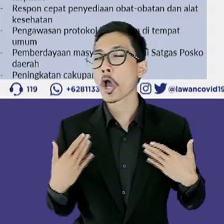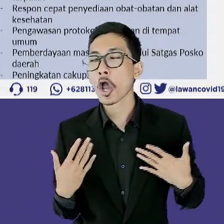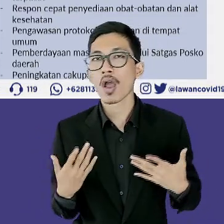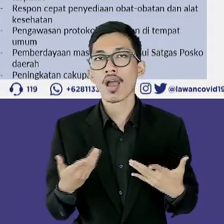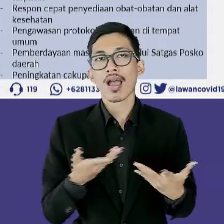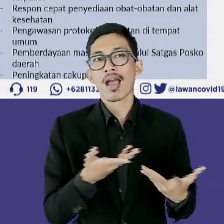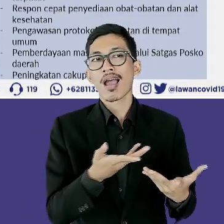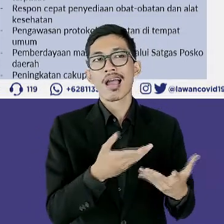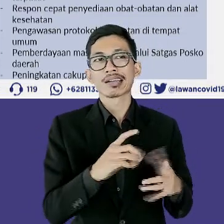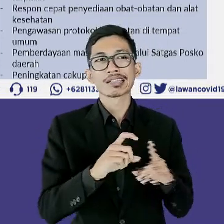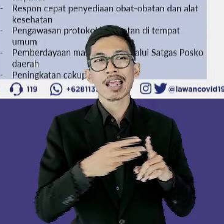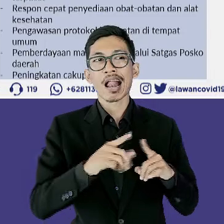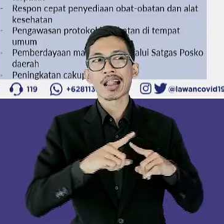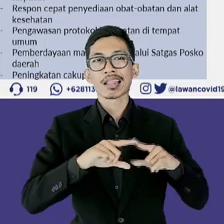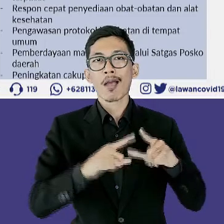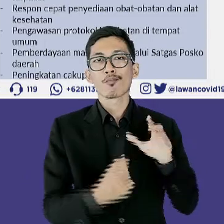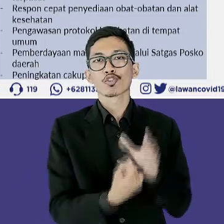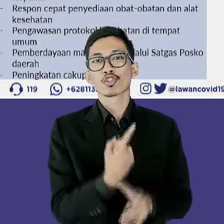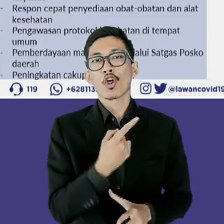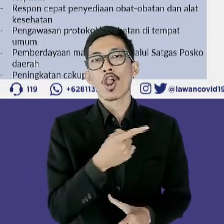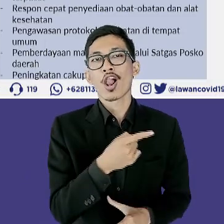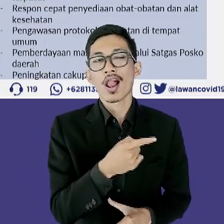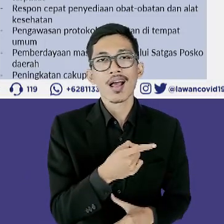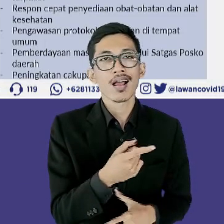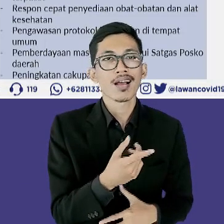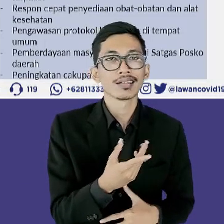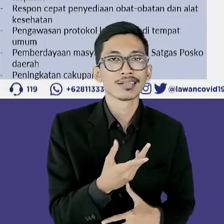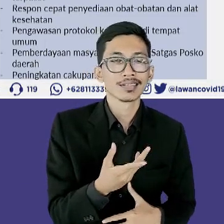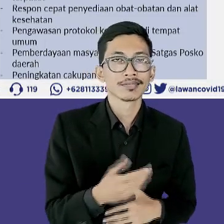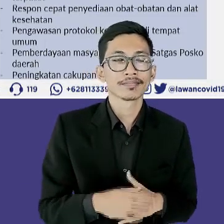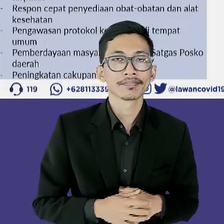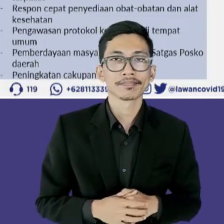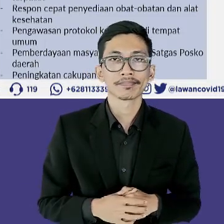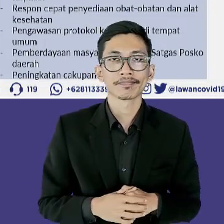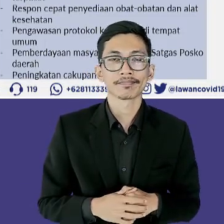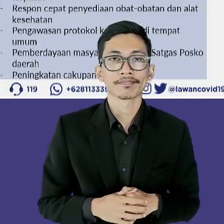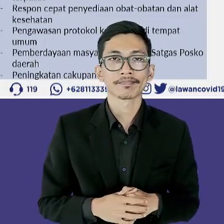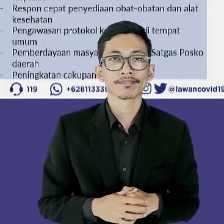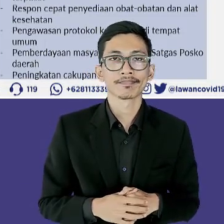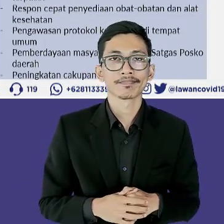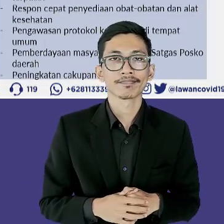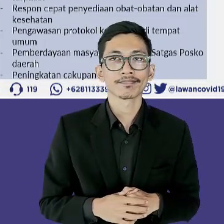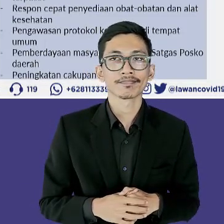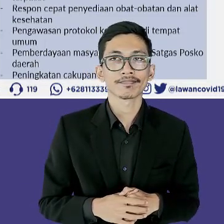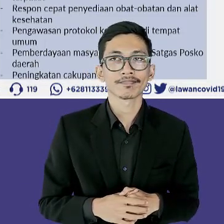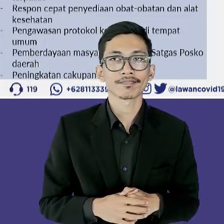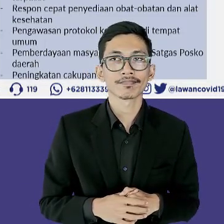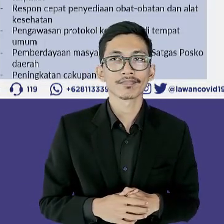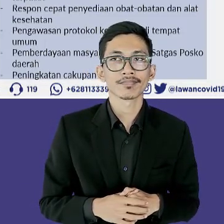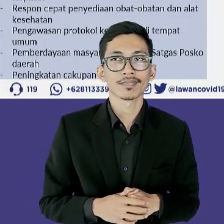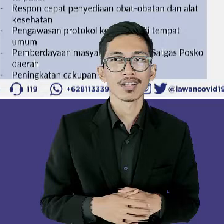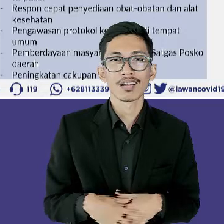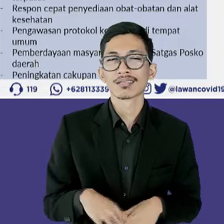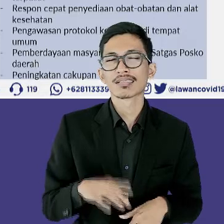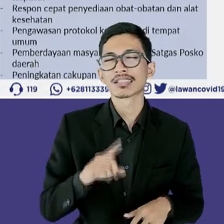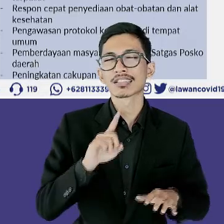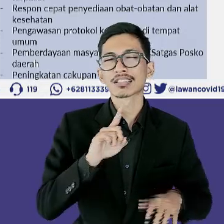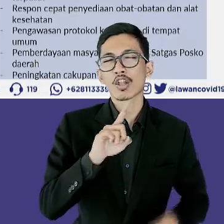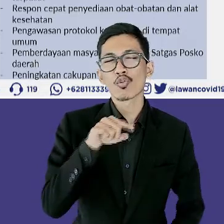COVID-19 ini juga menyebabkan rendahnya cakupan vaksinasi di Vietnam, yaitu hanya sebesar 1,9%.